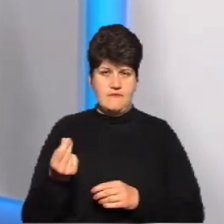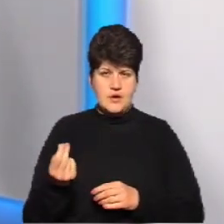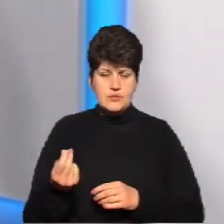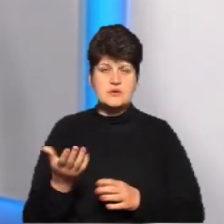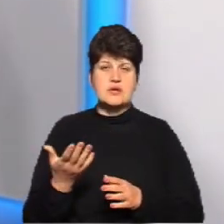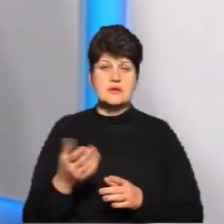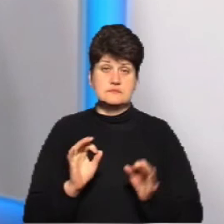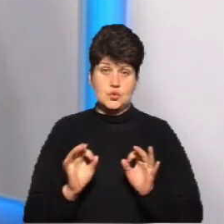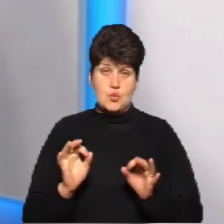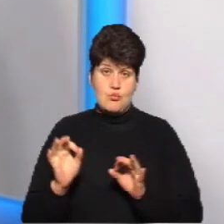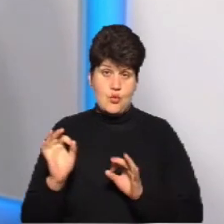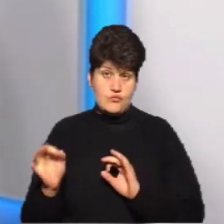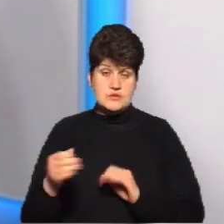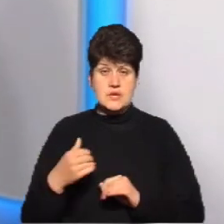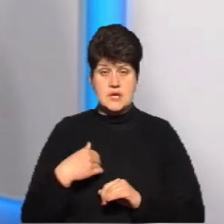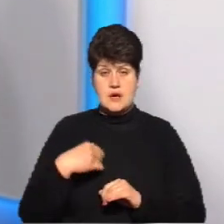І я думаю, як